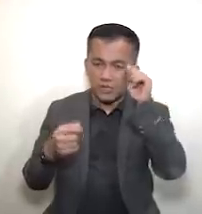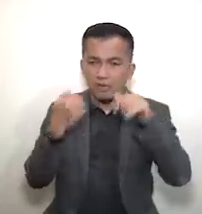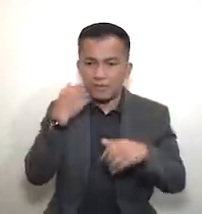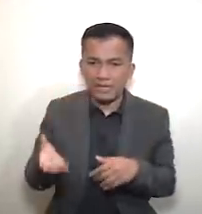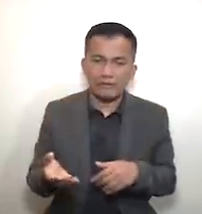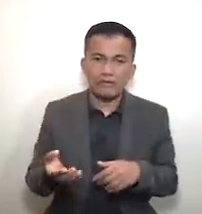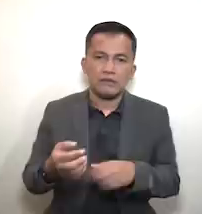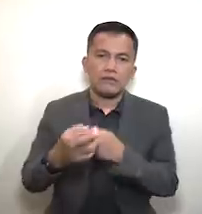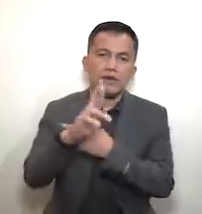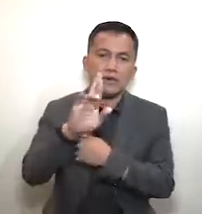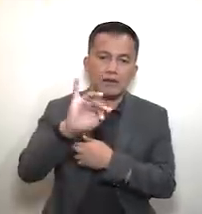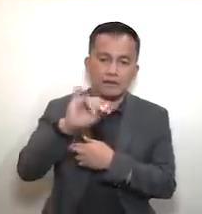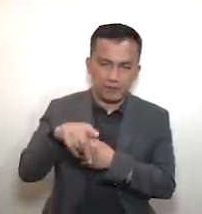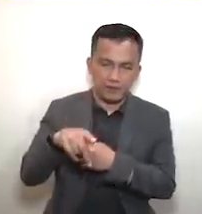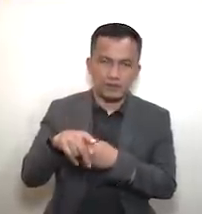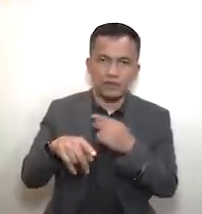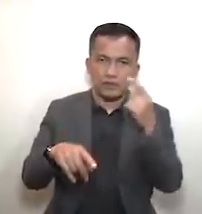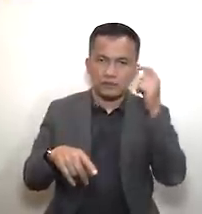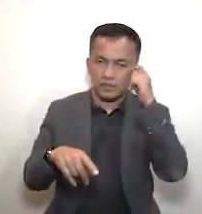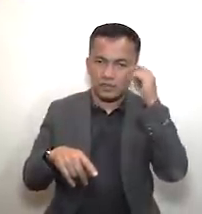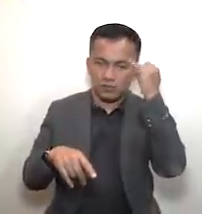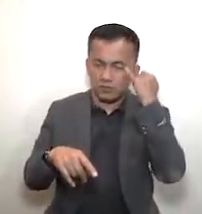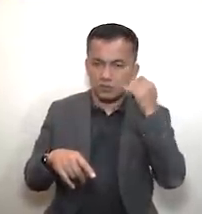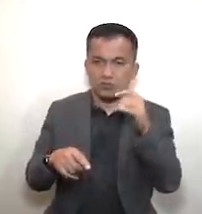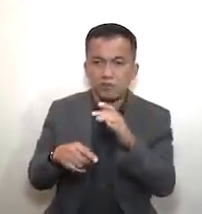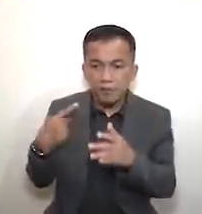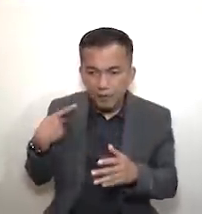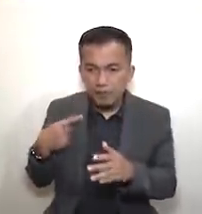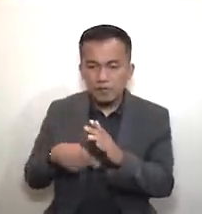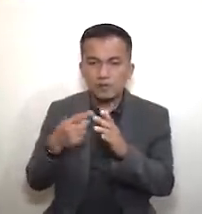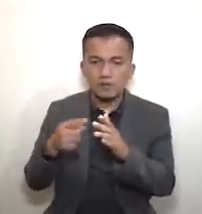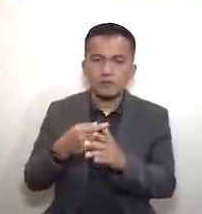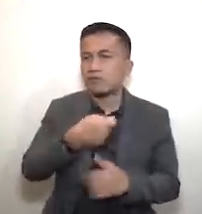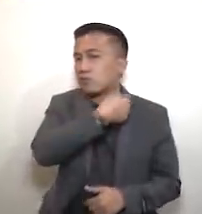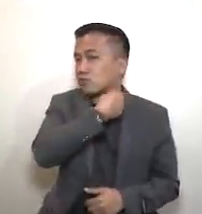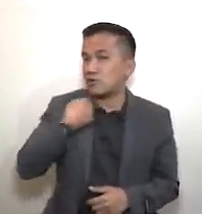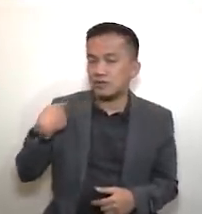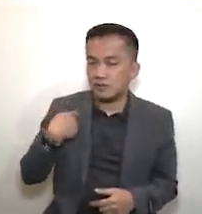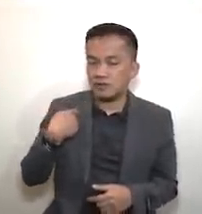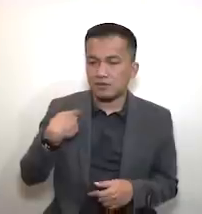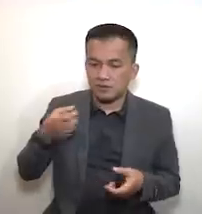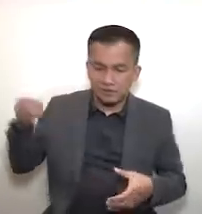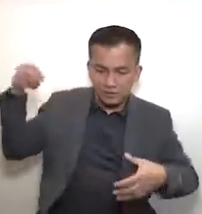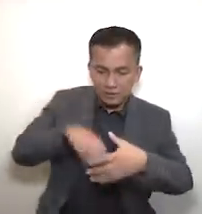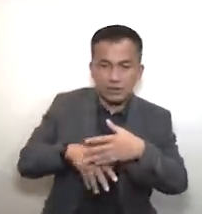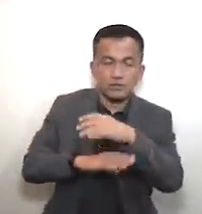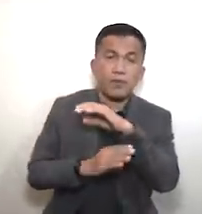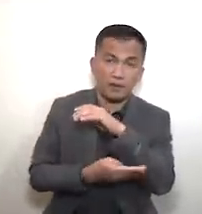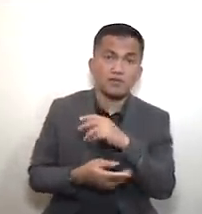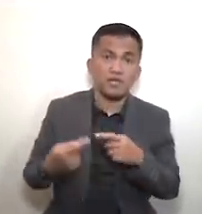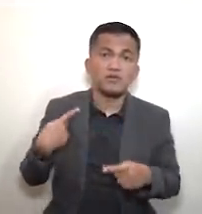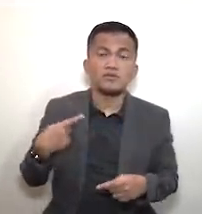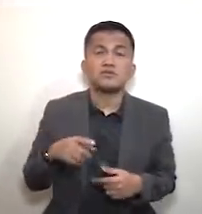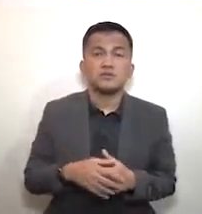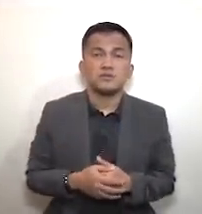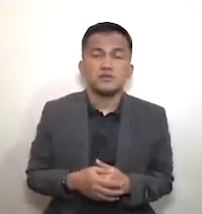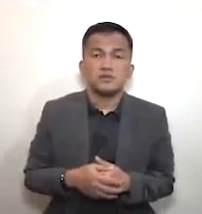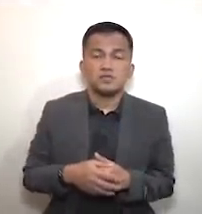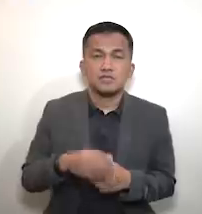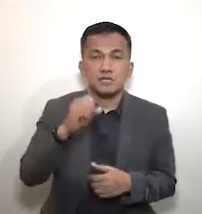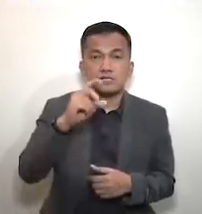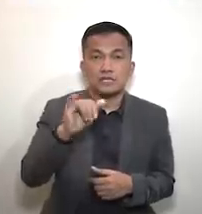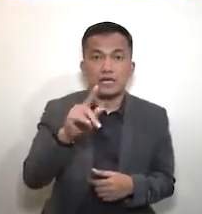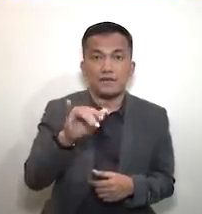in peace, Teddy Jose Handak. O meron pa ako minsan dyan, putol yung liig, sinasako. Meron mga ganun.